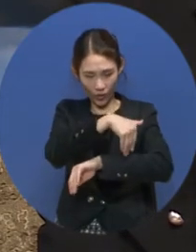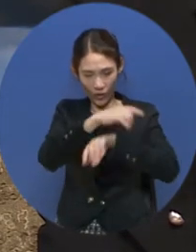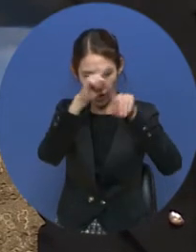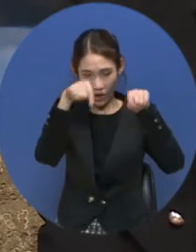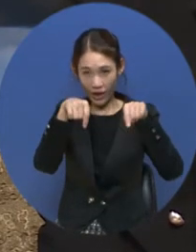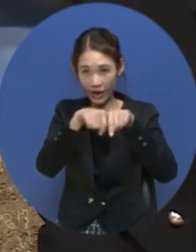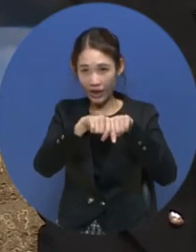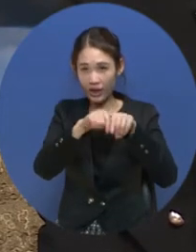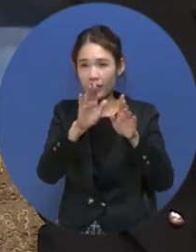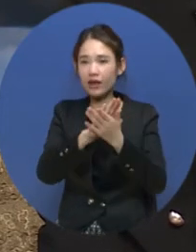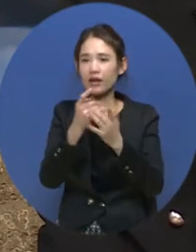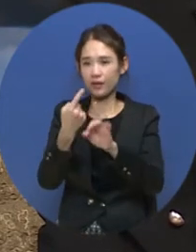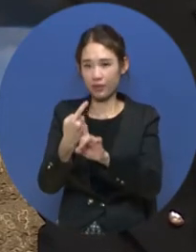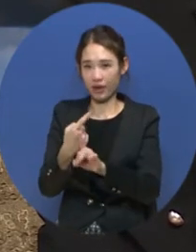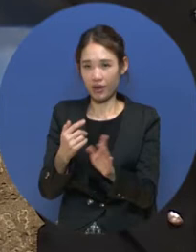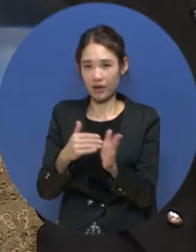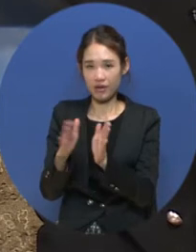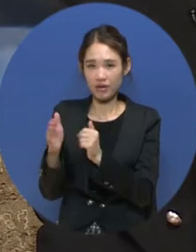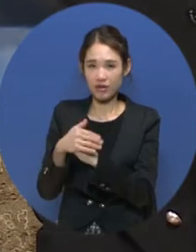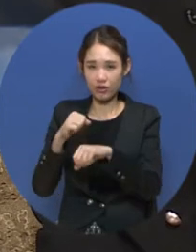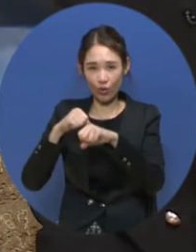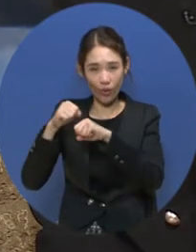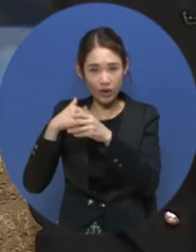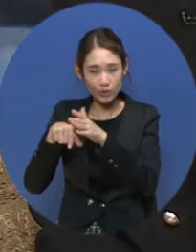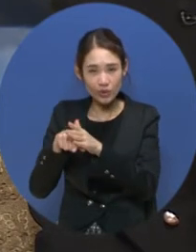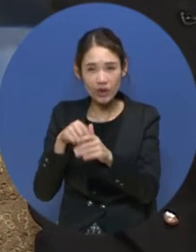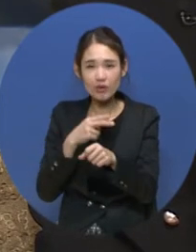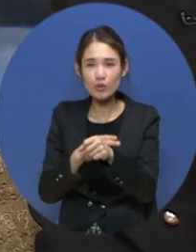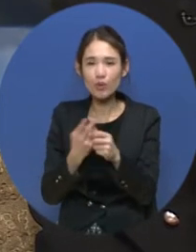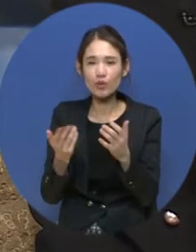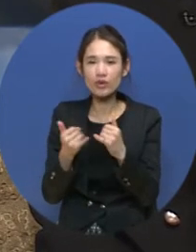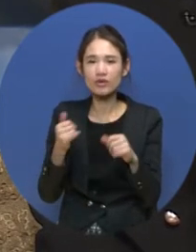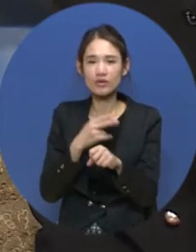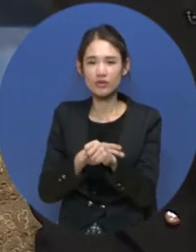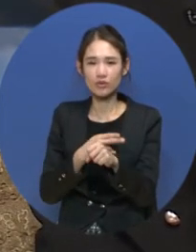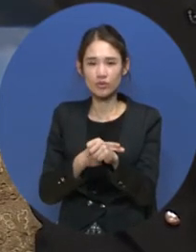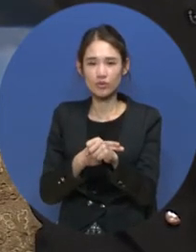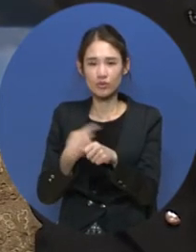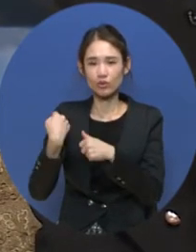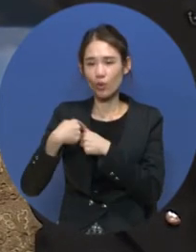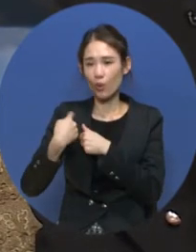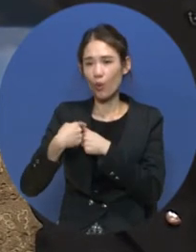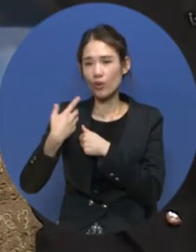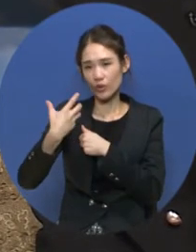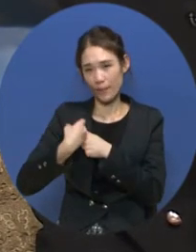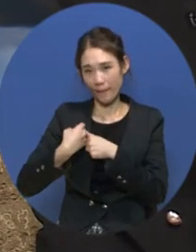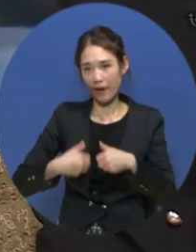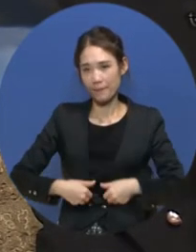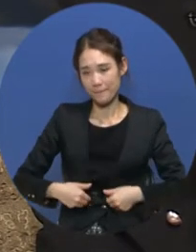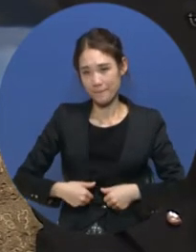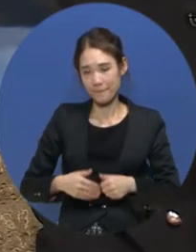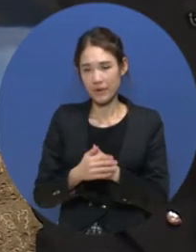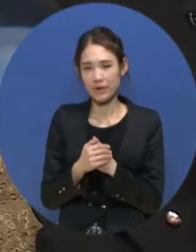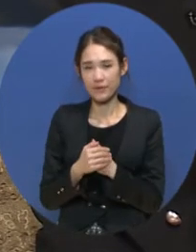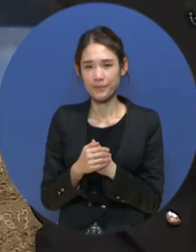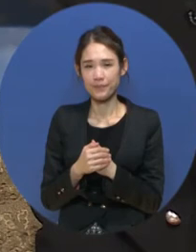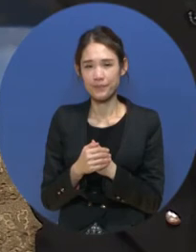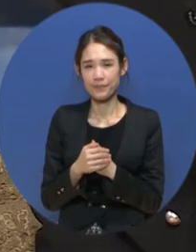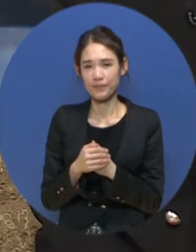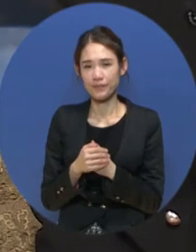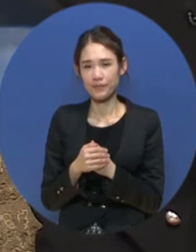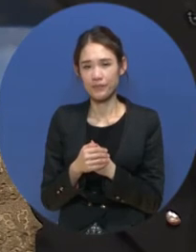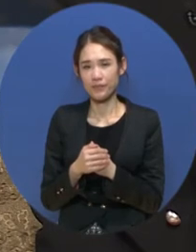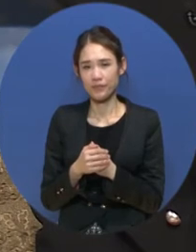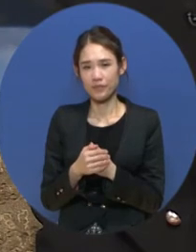많이 달라지고요. 그 활동을 위해서는 교직원 교사들이 이제 교육을 또 받게 되어 있습니다. 그러다